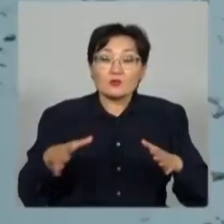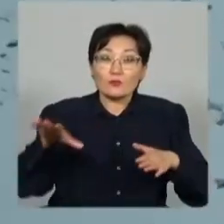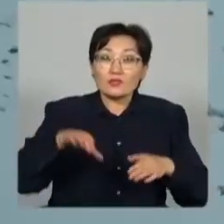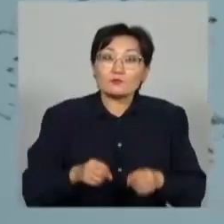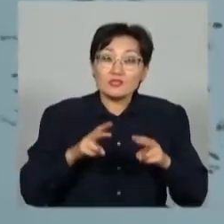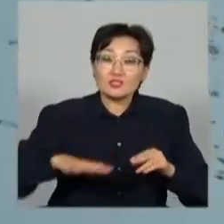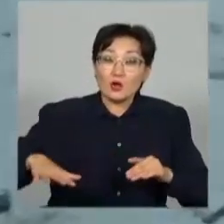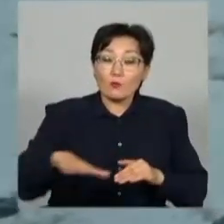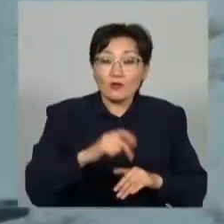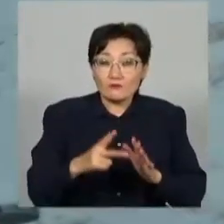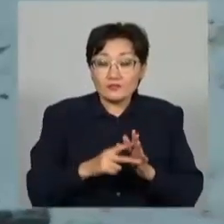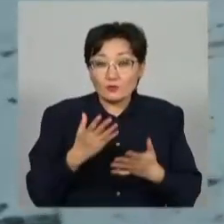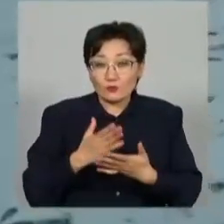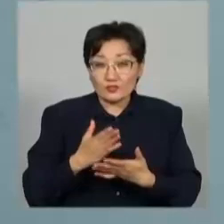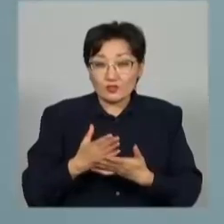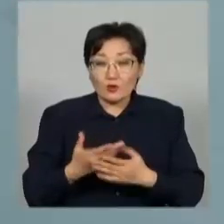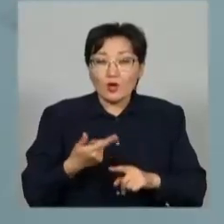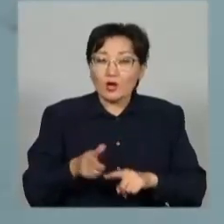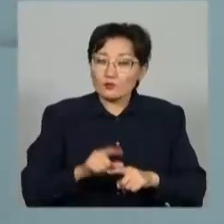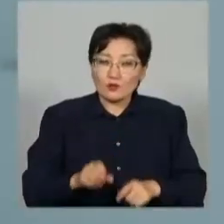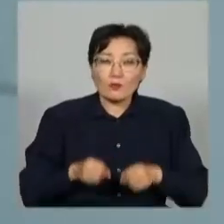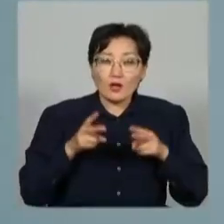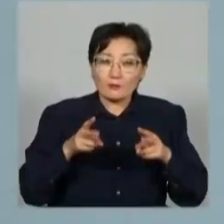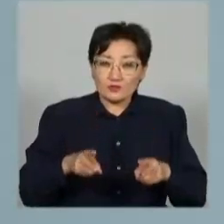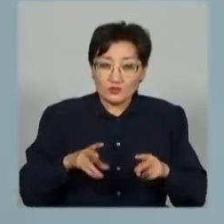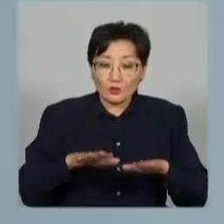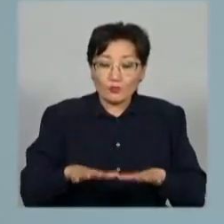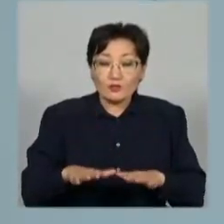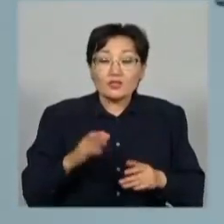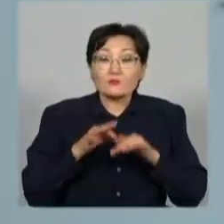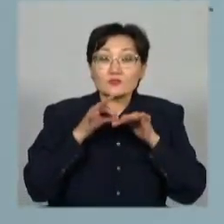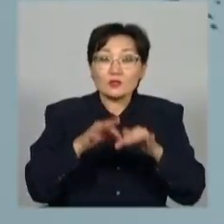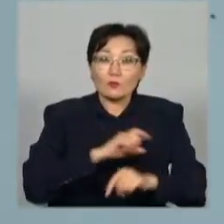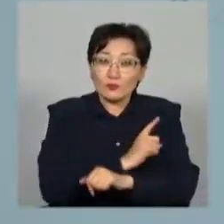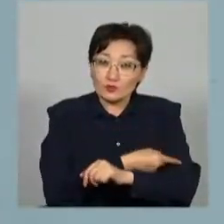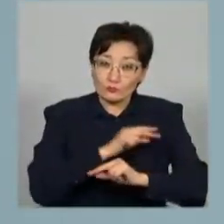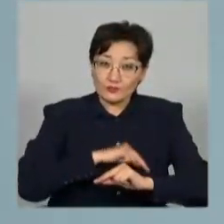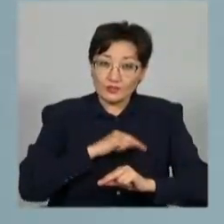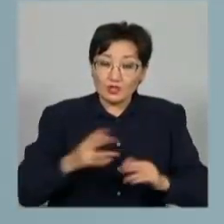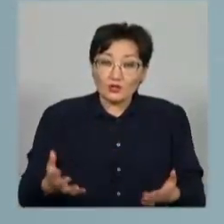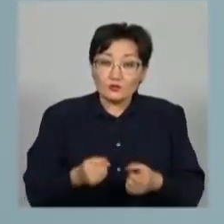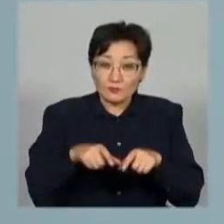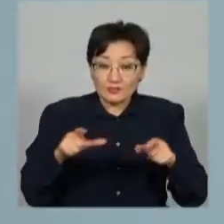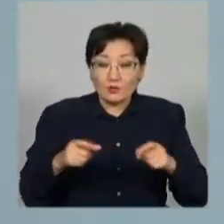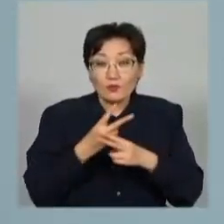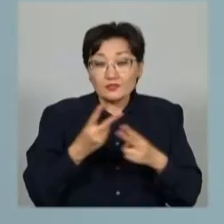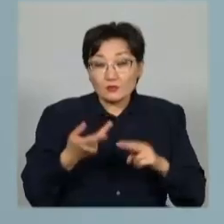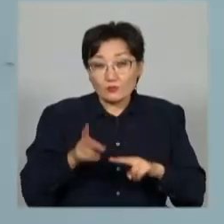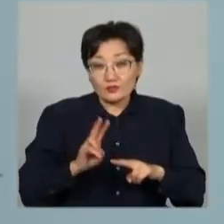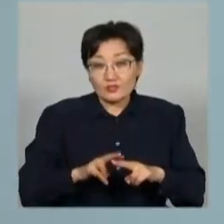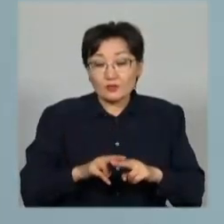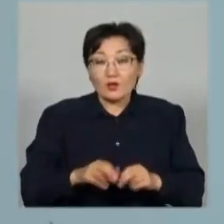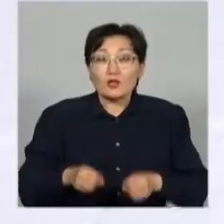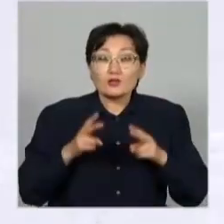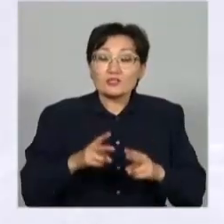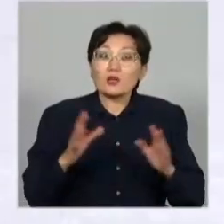лавиноопасных зон. 18 из них считаются особо проблемными. По ним и ведут усиленную работу спасатели. Но несмотря на это,